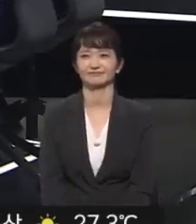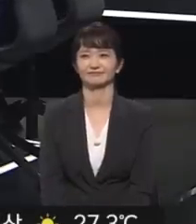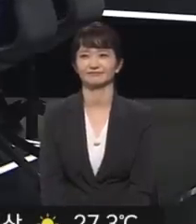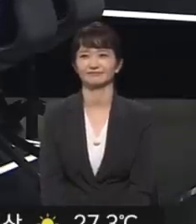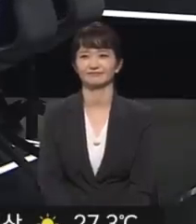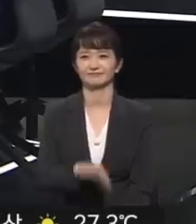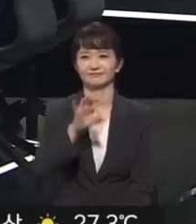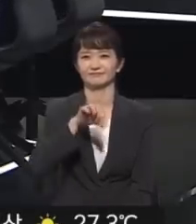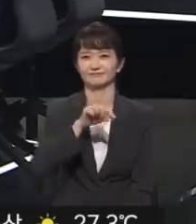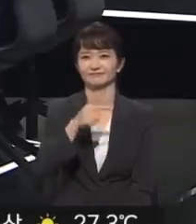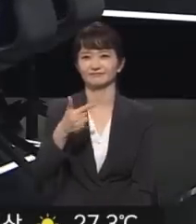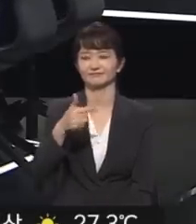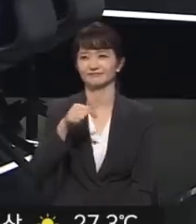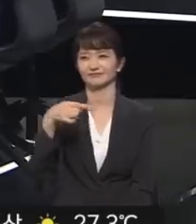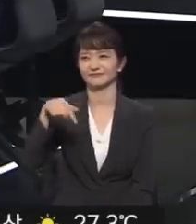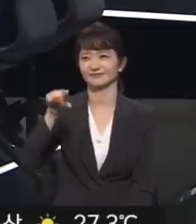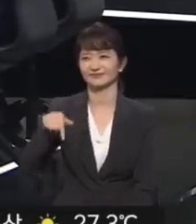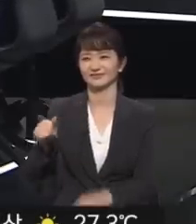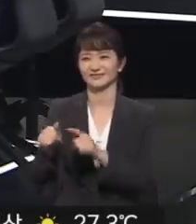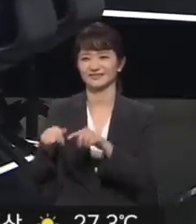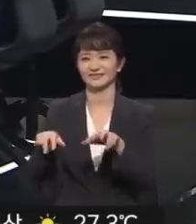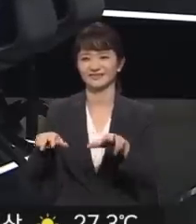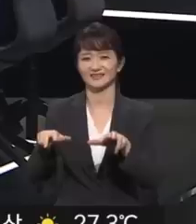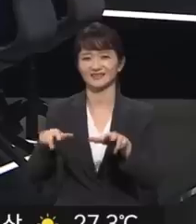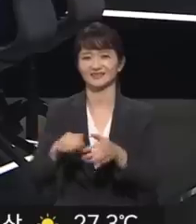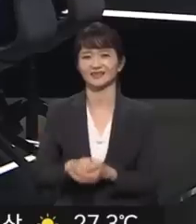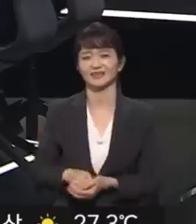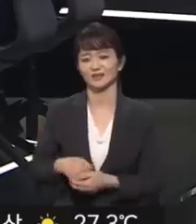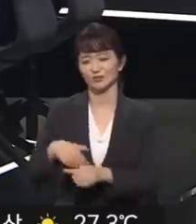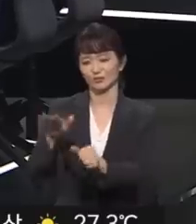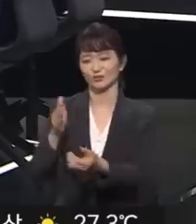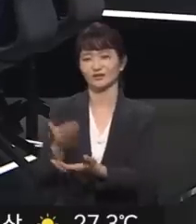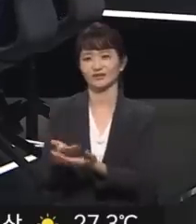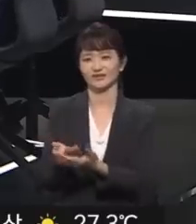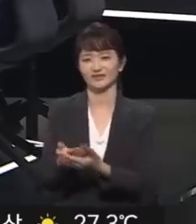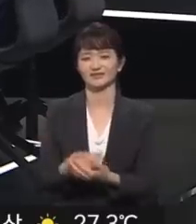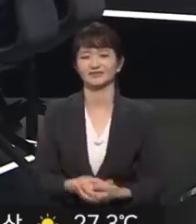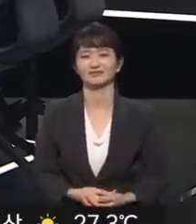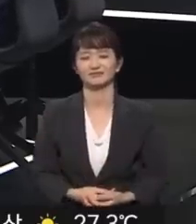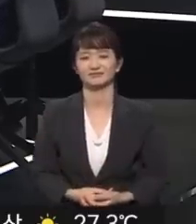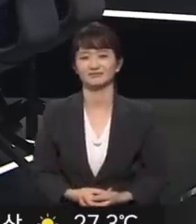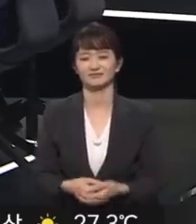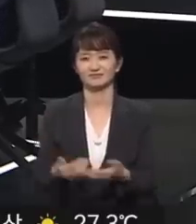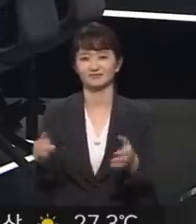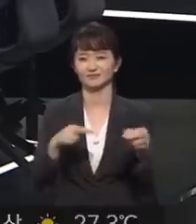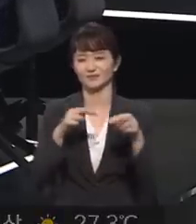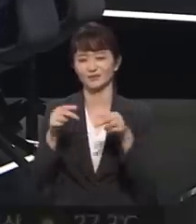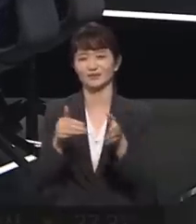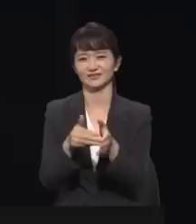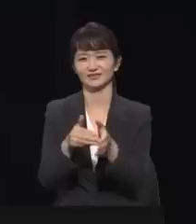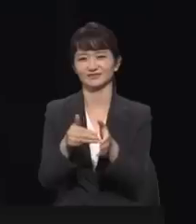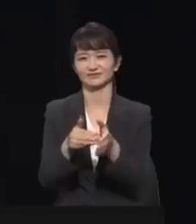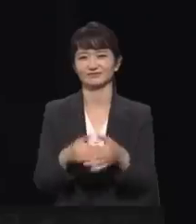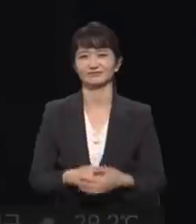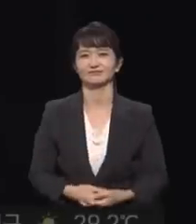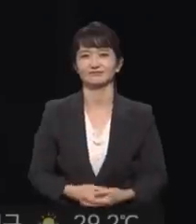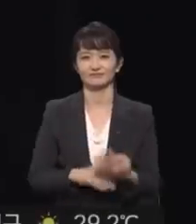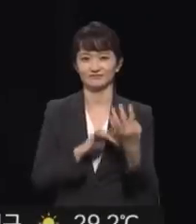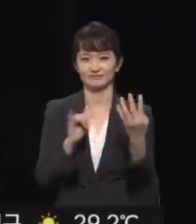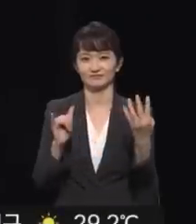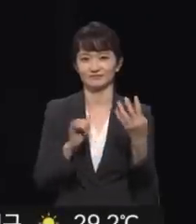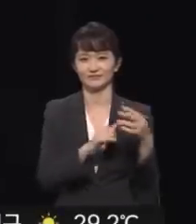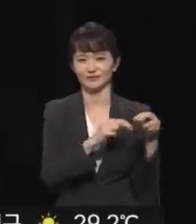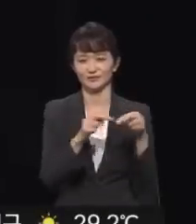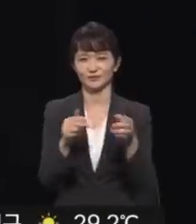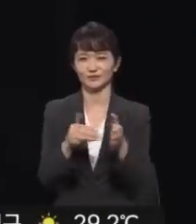윤희석 때면 이미 계속 이제 보내달라 여기서 보시면 들어가서 아 노래 드리도록 하겠습니다 에 보내드리도록 하겠습니다 오늘 내분